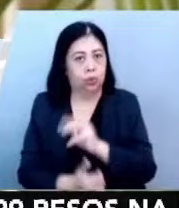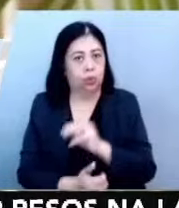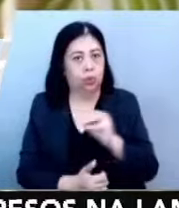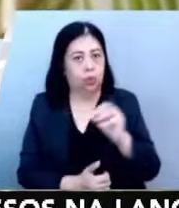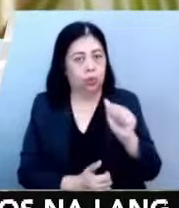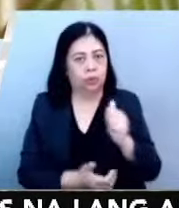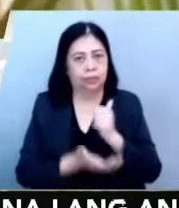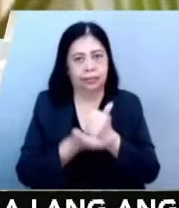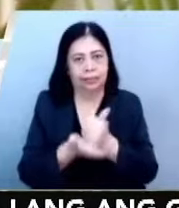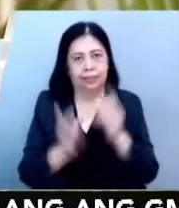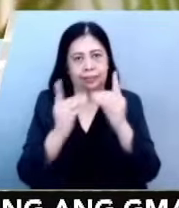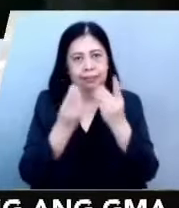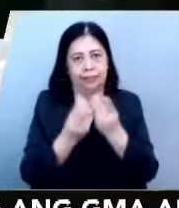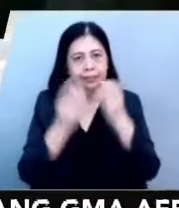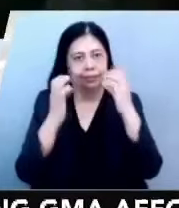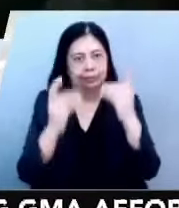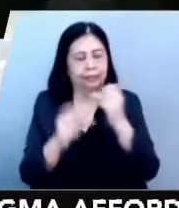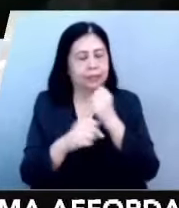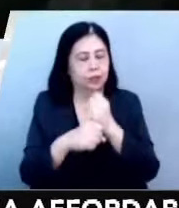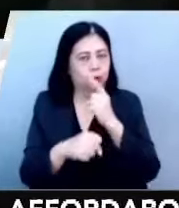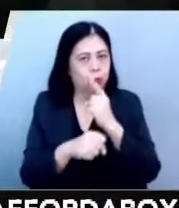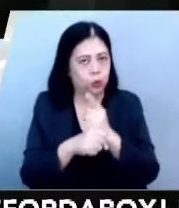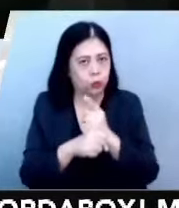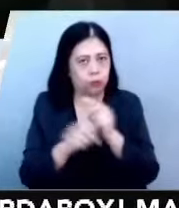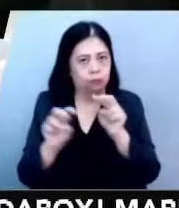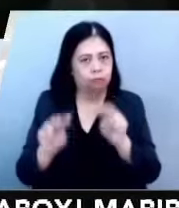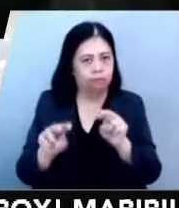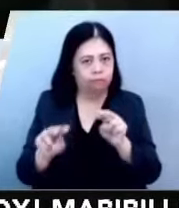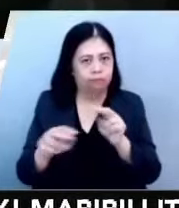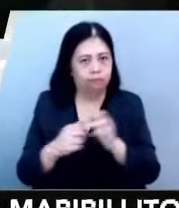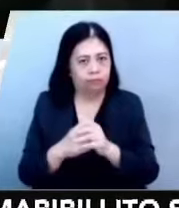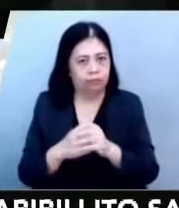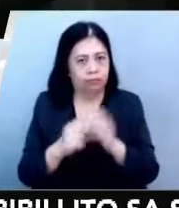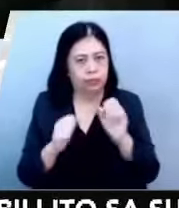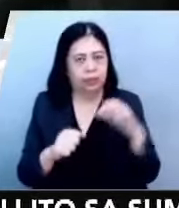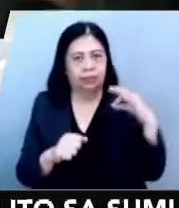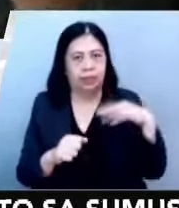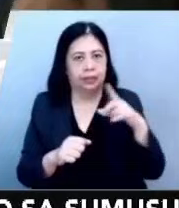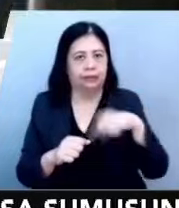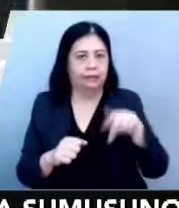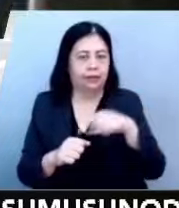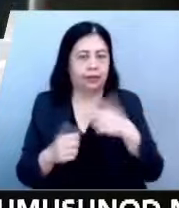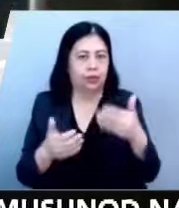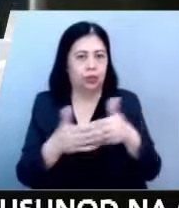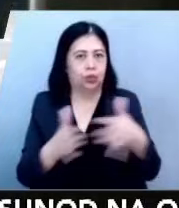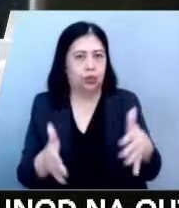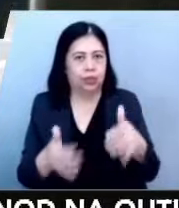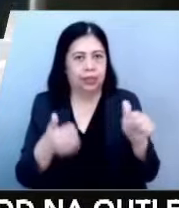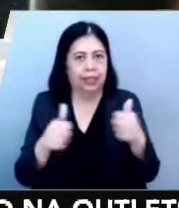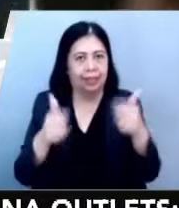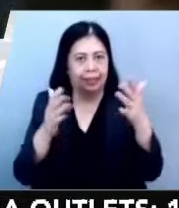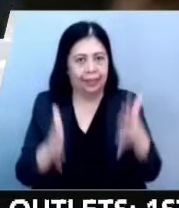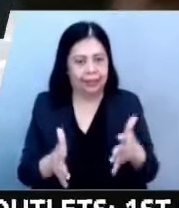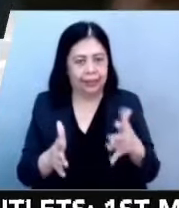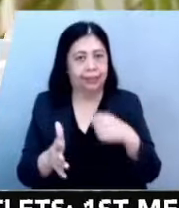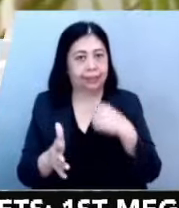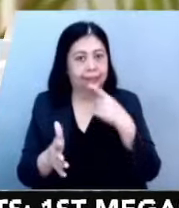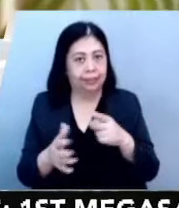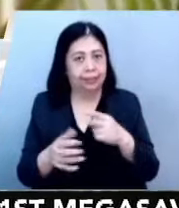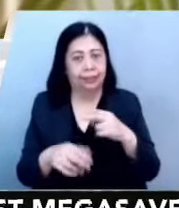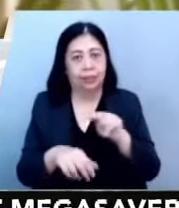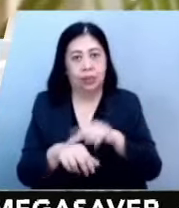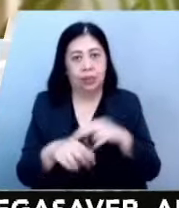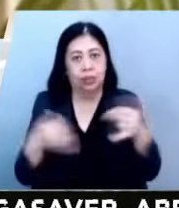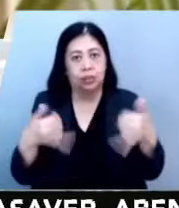DepEd para masiguro at matutukan ang kapakanan ng mga batang atleta. Dagdag niya na ang Palarong Pambansa ay